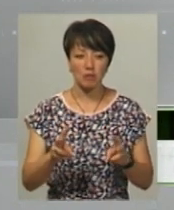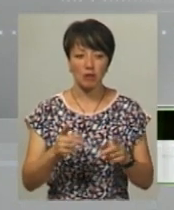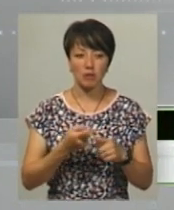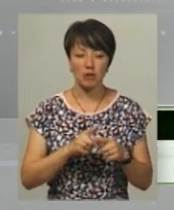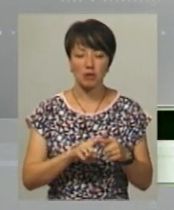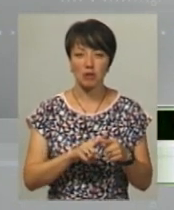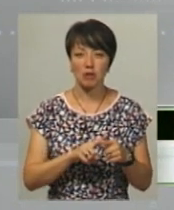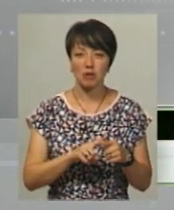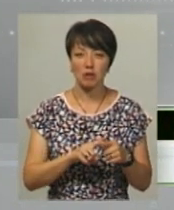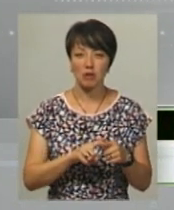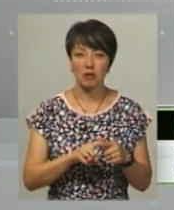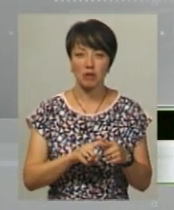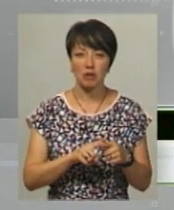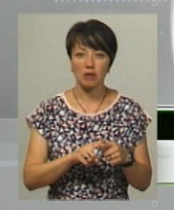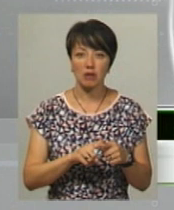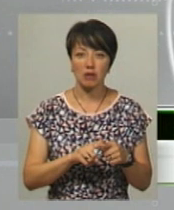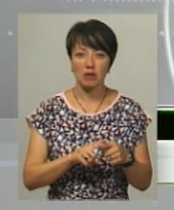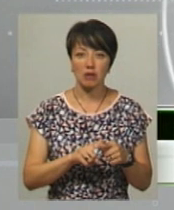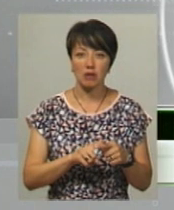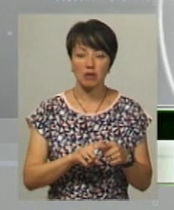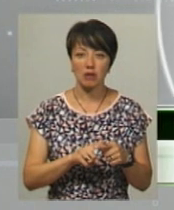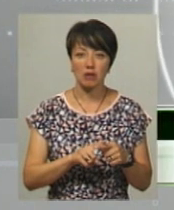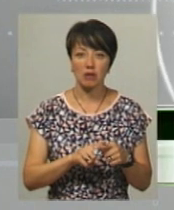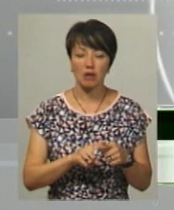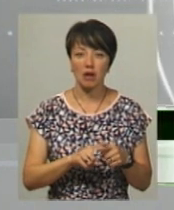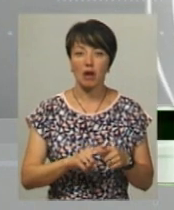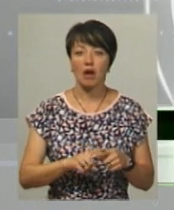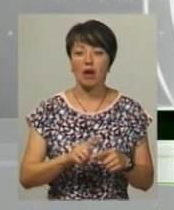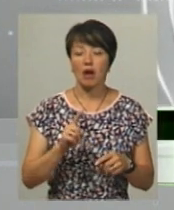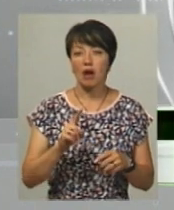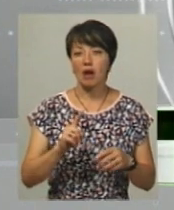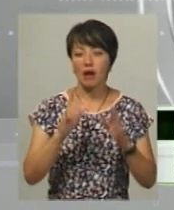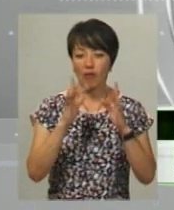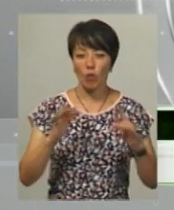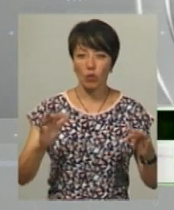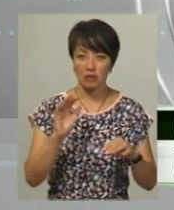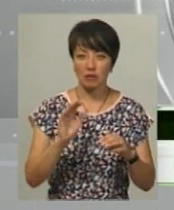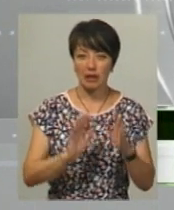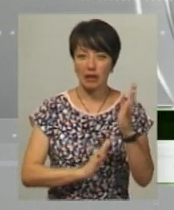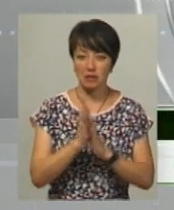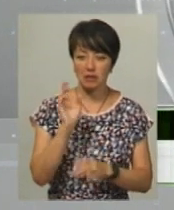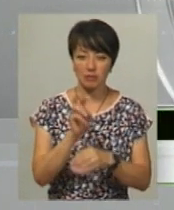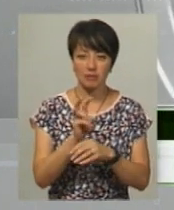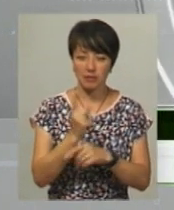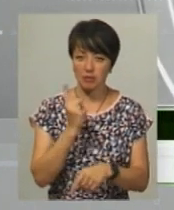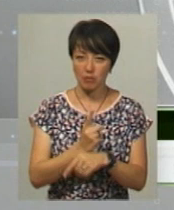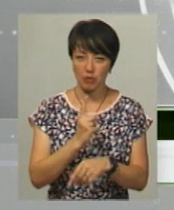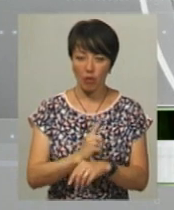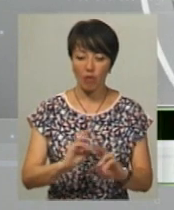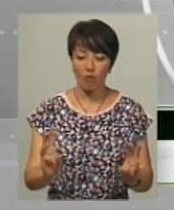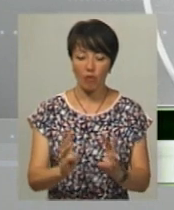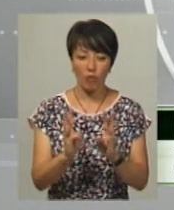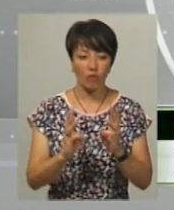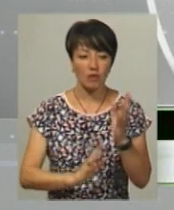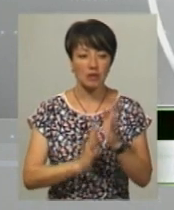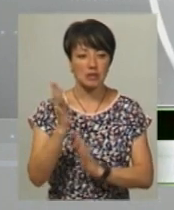пожежонебезпечного періоду забороняється відвідувати хвойні ліси при оголошенні надзвичайної пожежної небезпеки п'ятого класу, розбивати багаті у